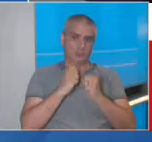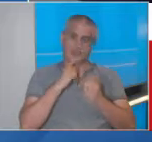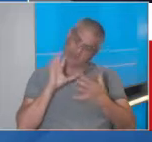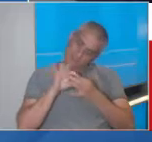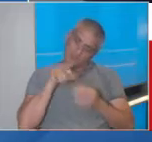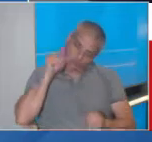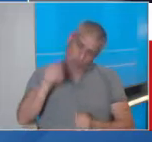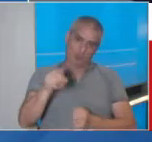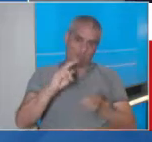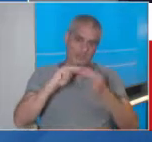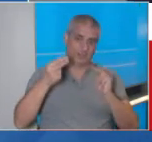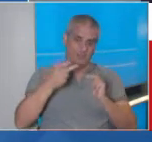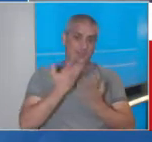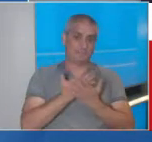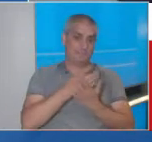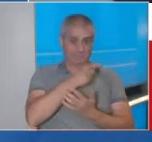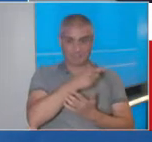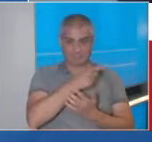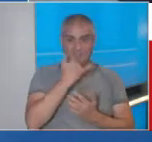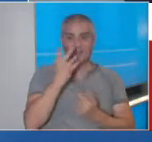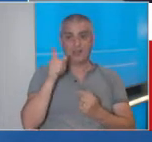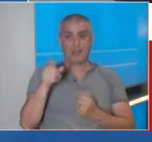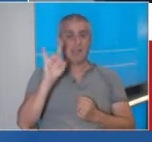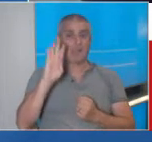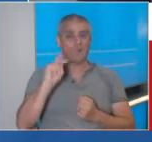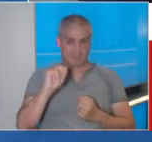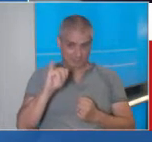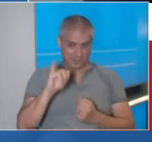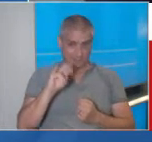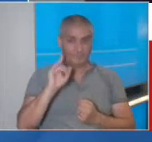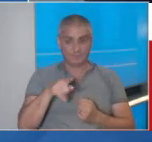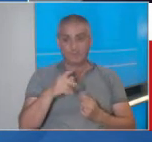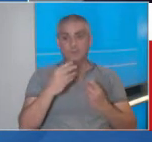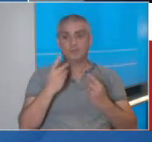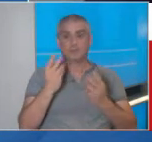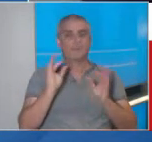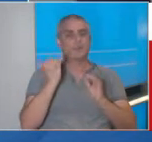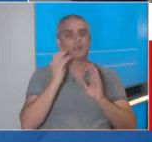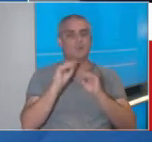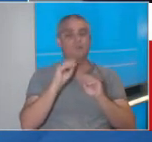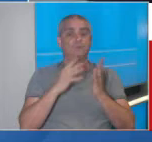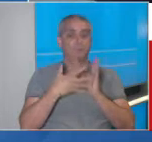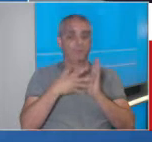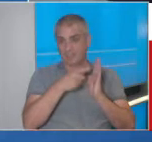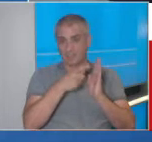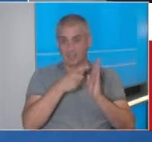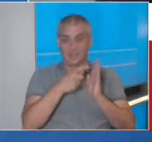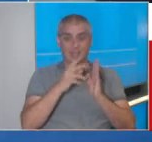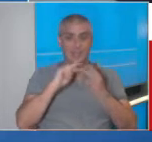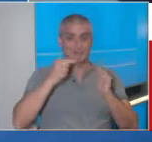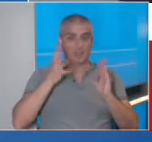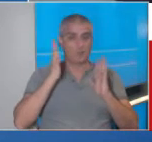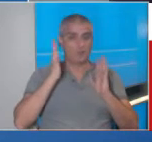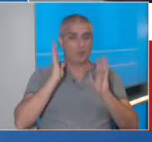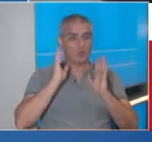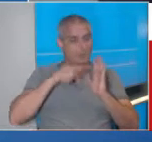לקשור את ה-DNA ואת הממצא הזה דווקא לחבני. אפשר רק בדרך כלל משתמשים בבדיקה הזאת, בבדיקת ה-DNA המאוד